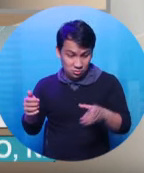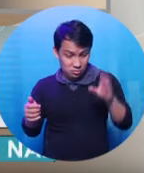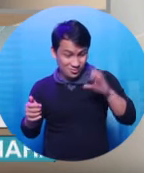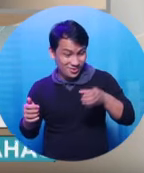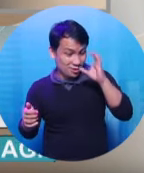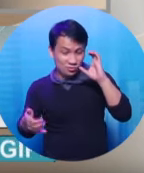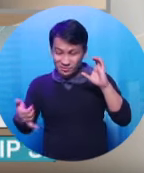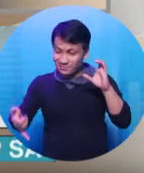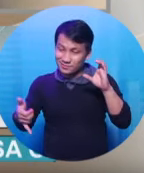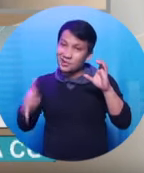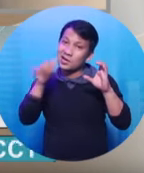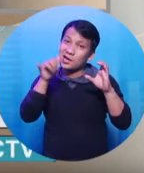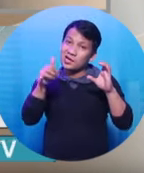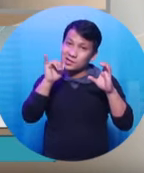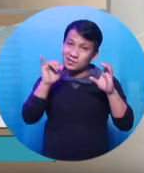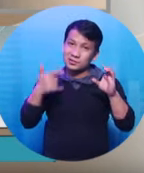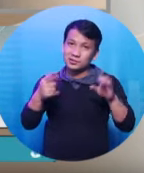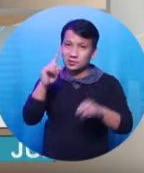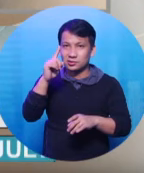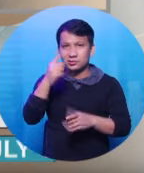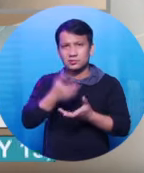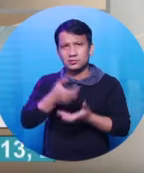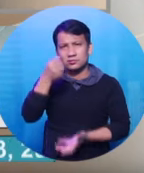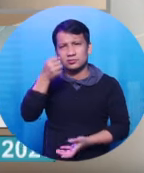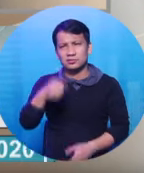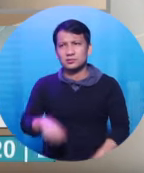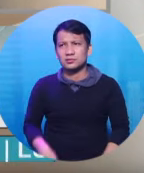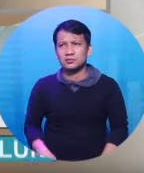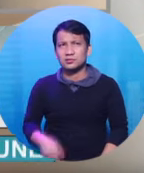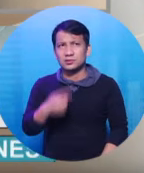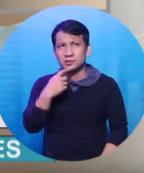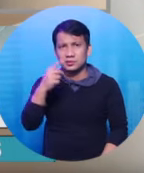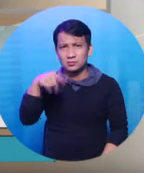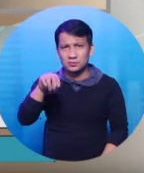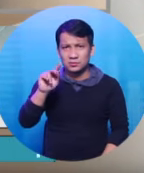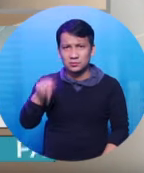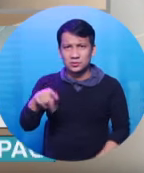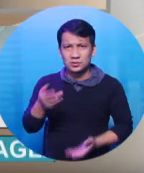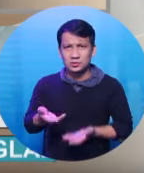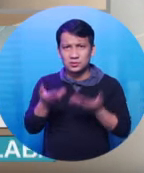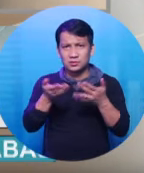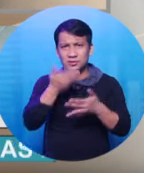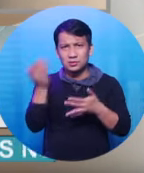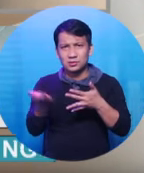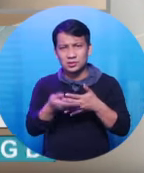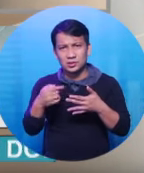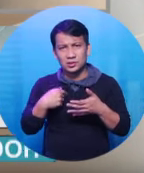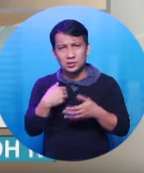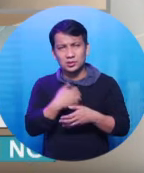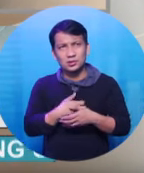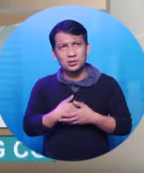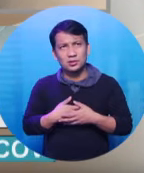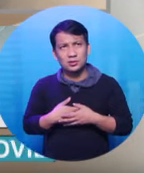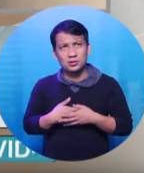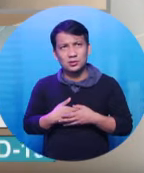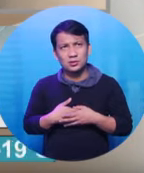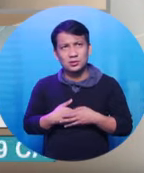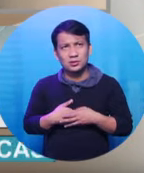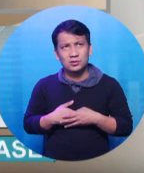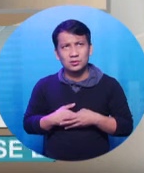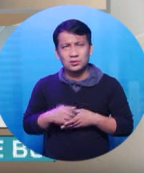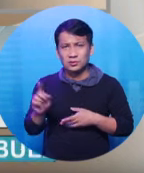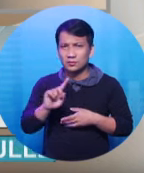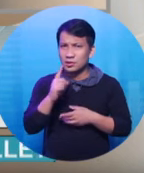beer. Okay. Isang boteng beer. Pwede natin tawagin yung PNP kung ano yung kasong naisampak kasi I understand, nasa presinto na ito. Okay,